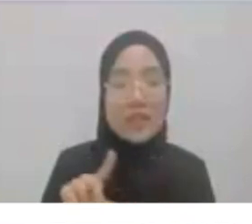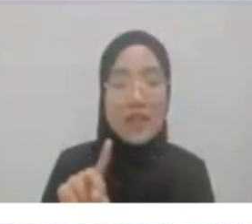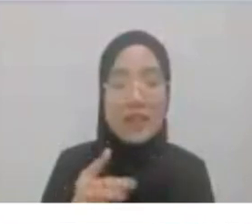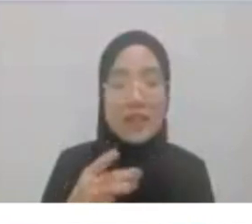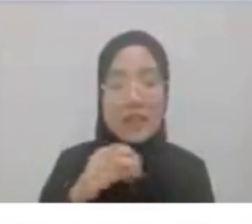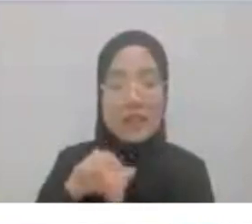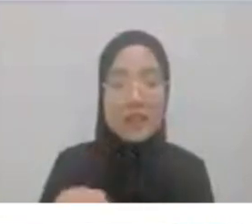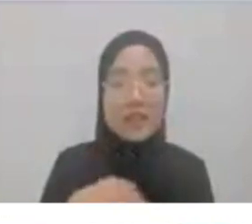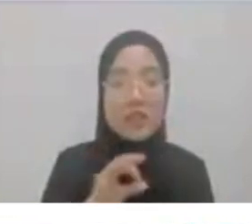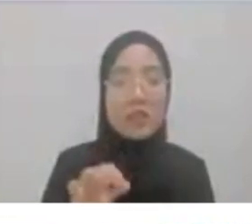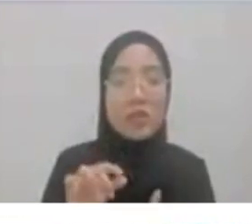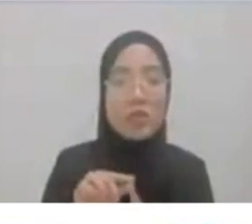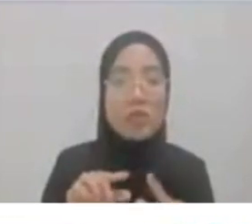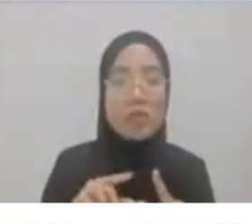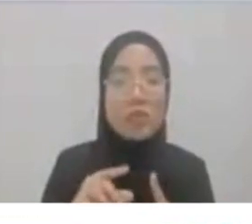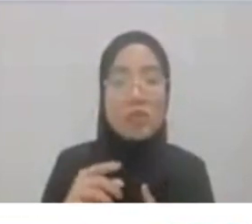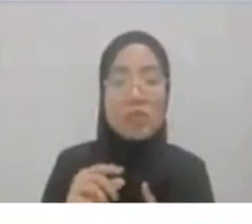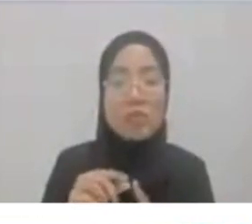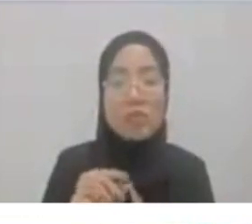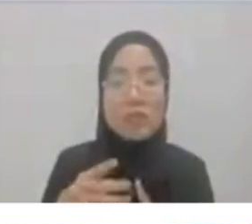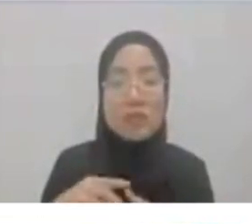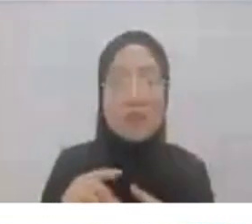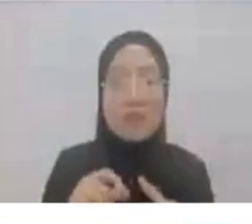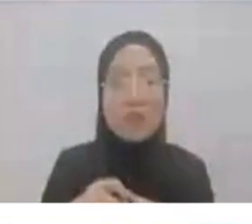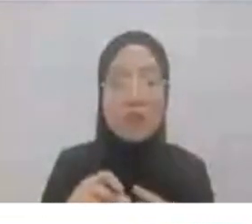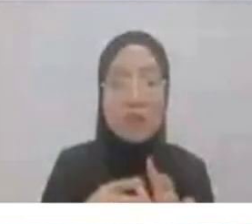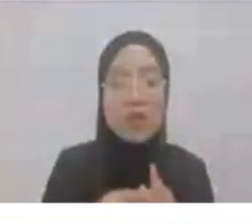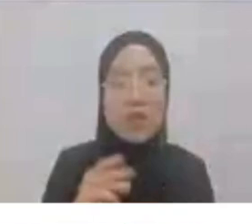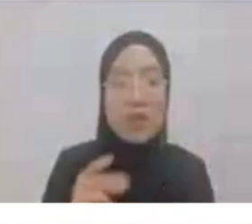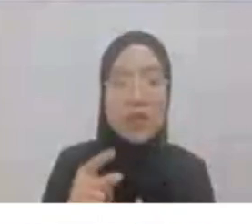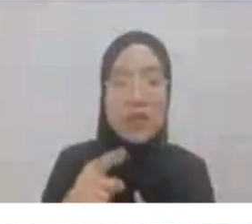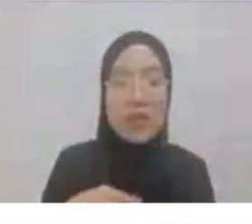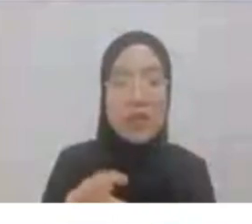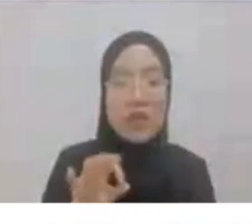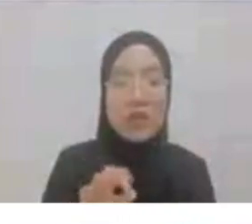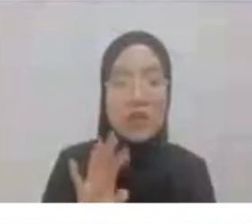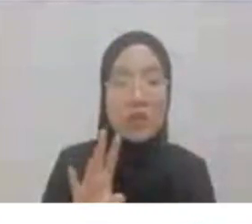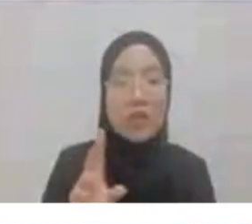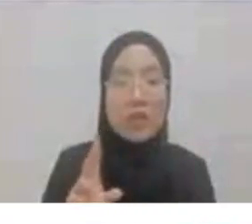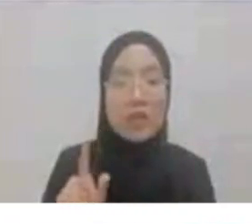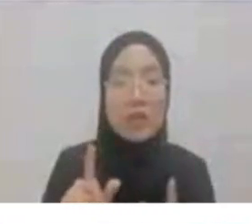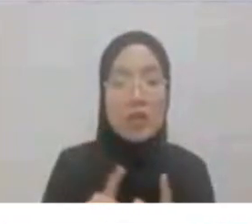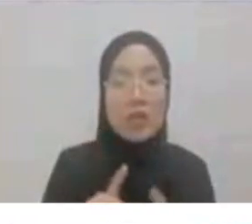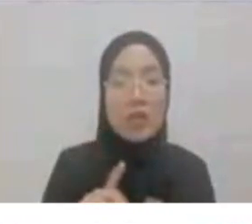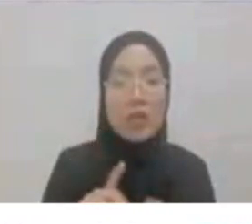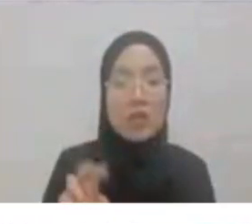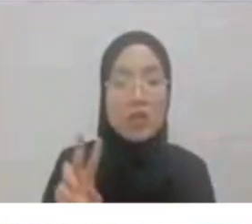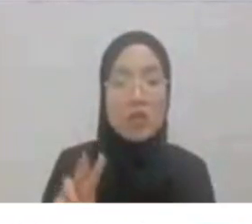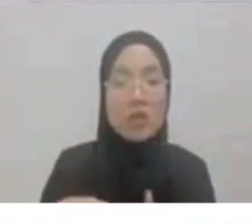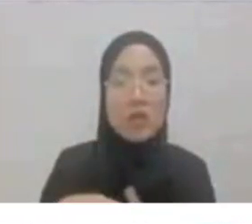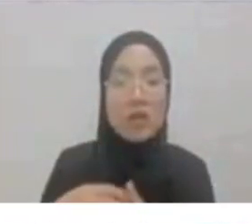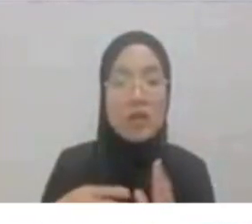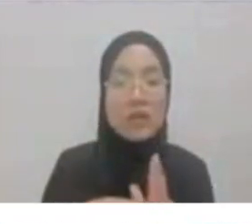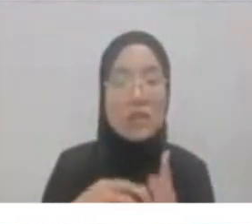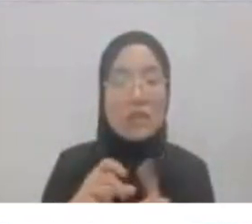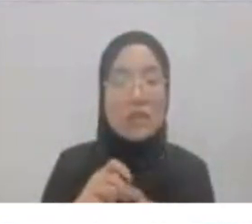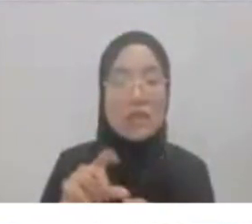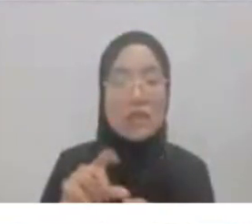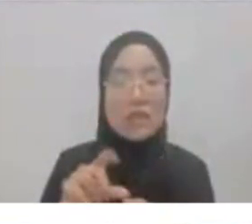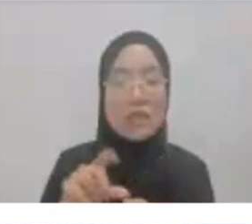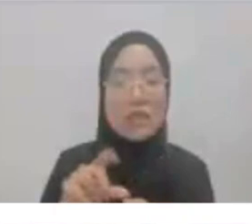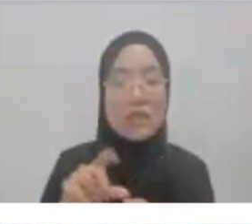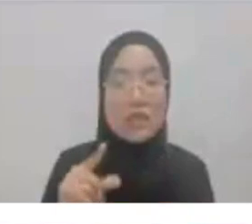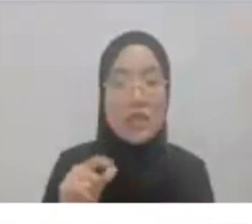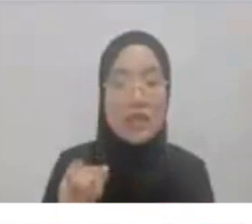beramat di rt004 dan seterusnya desa kedalsari Kecamatan Petarukan Pid bukti T1 15